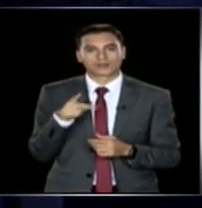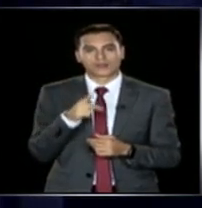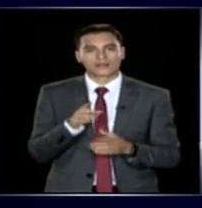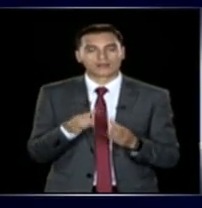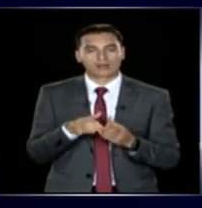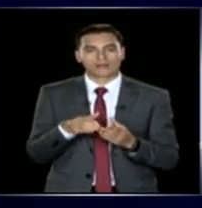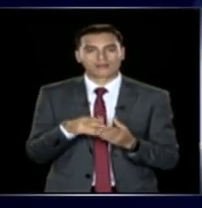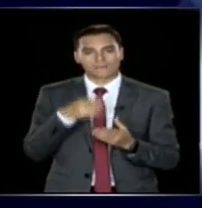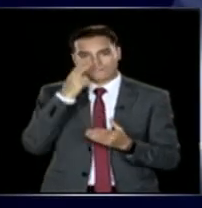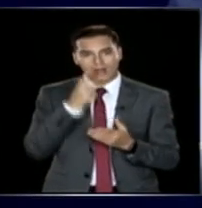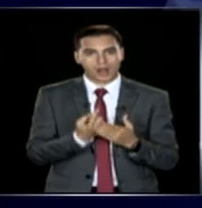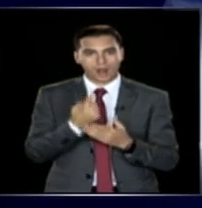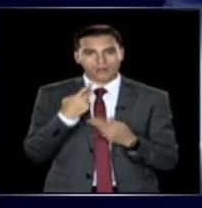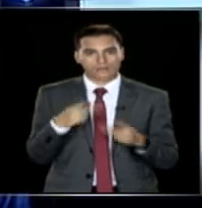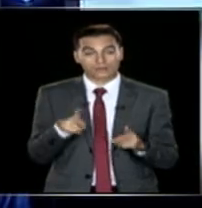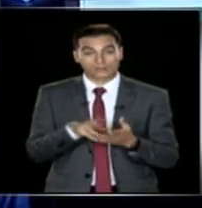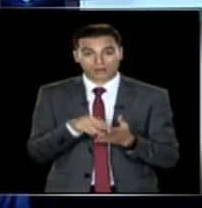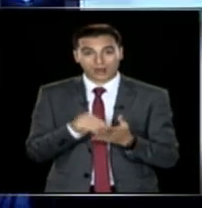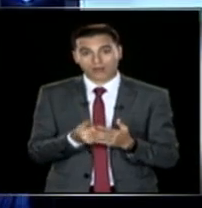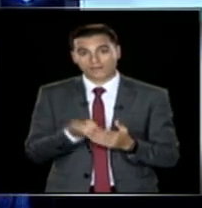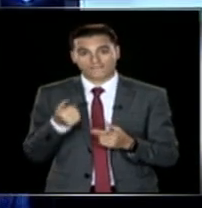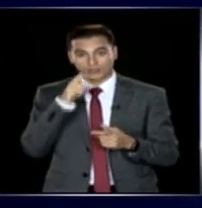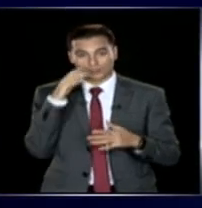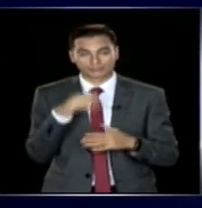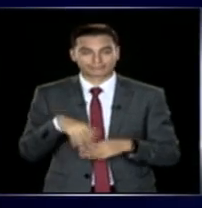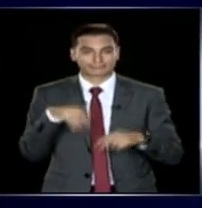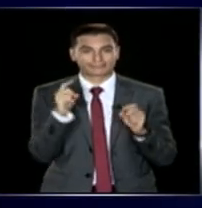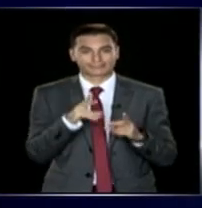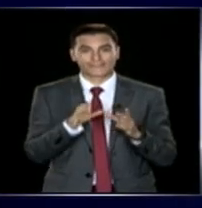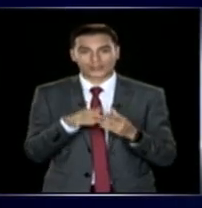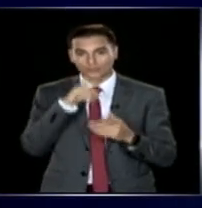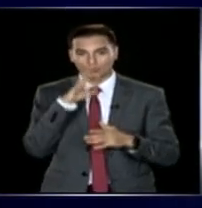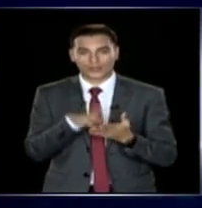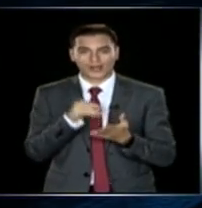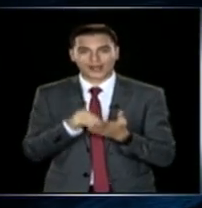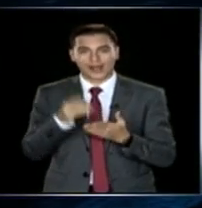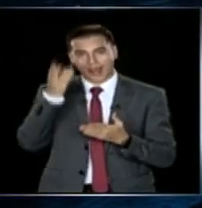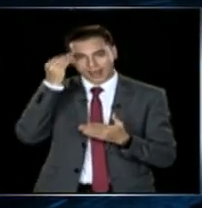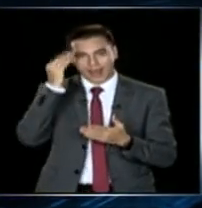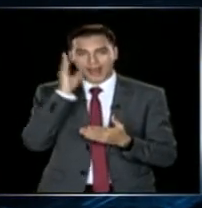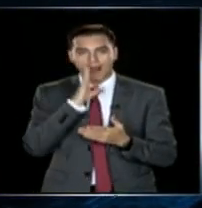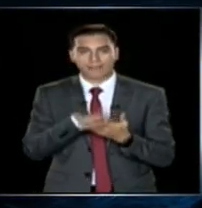فريق الصقور. الصقور هتبتدوا الأول. ماشي. وأول فقرة هي فقرة العلم.